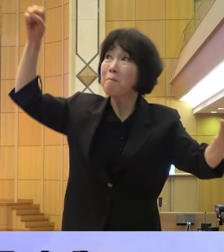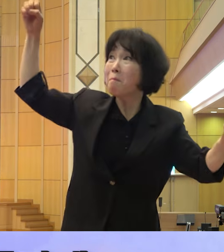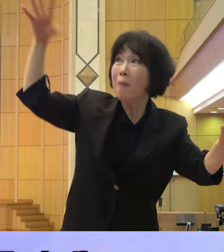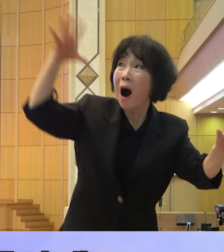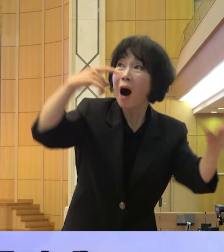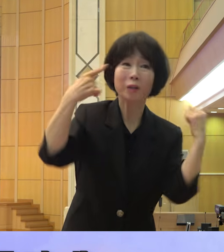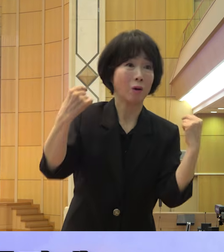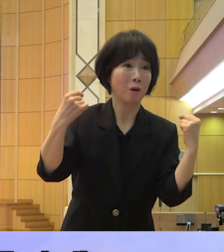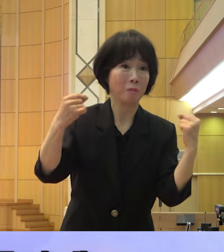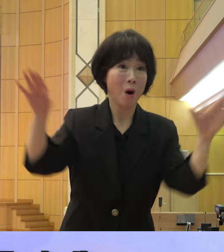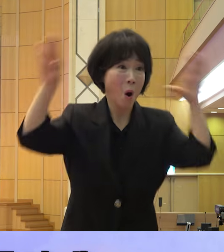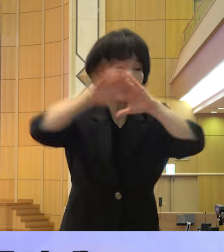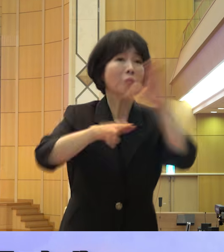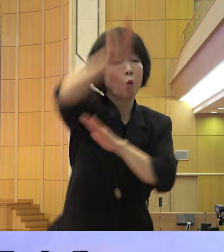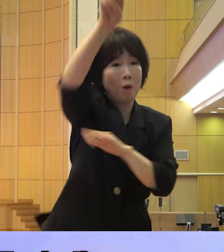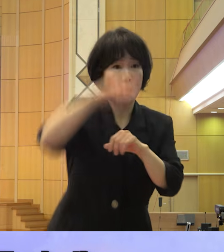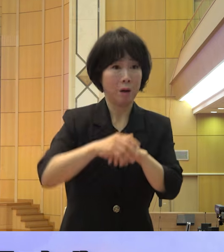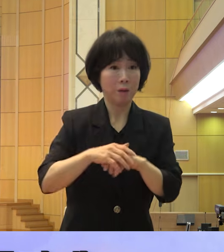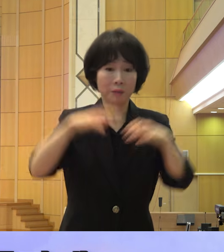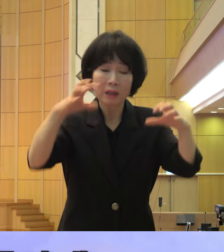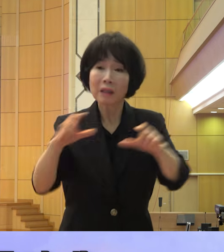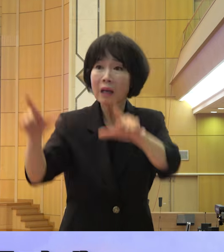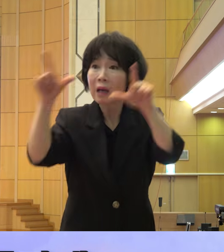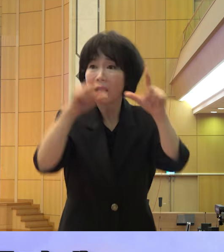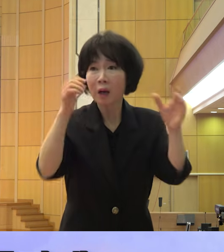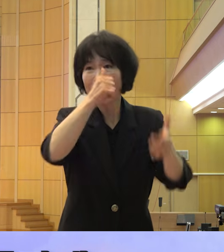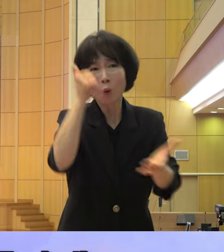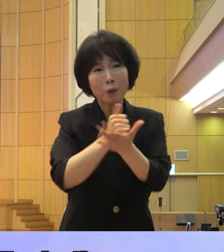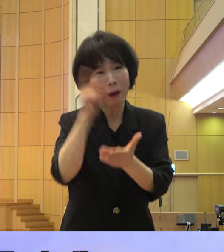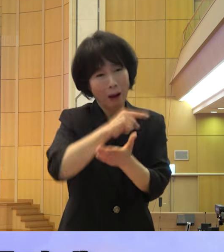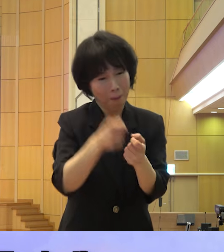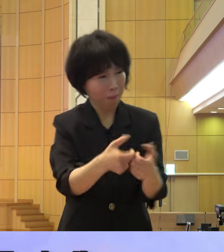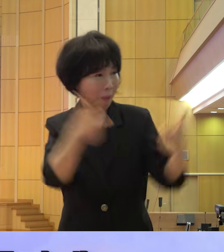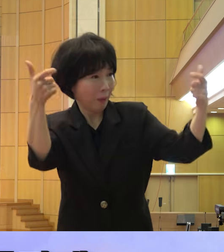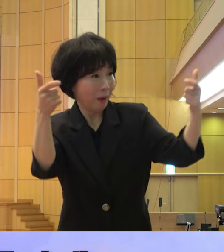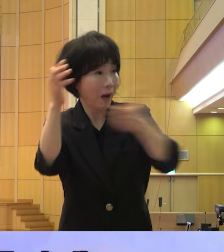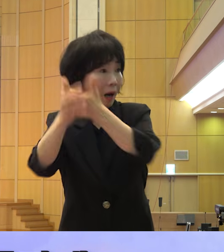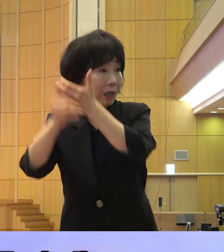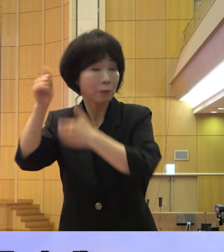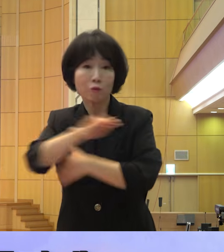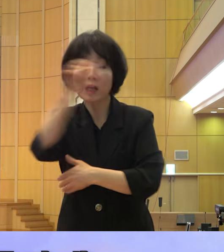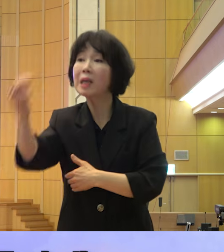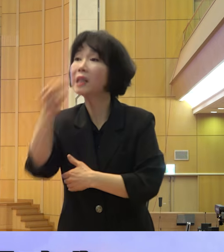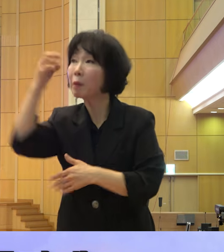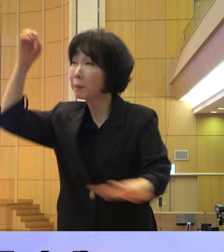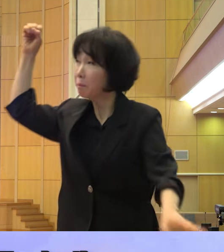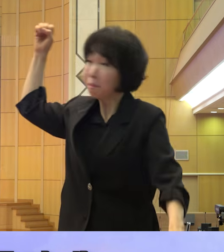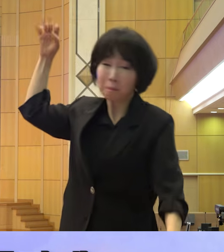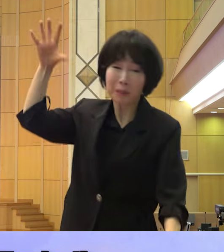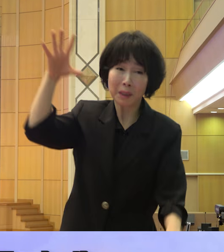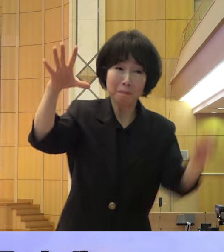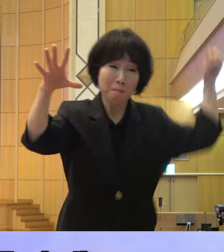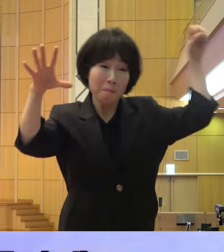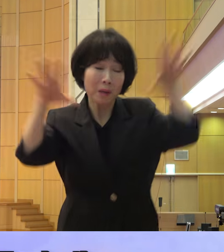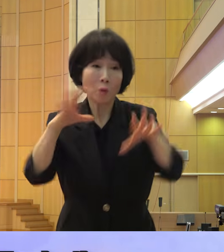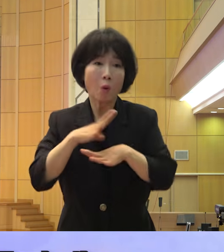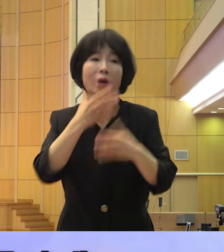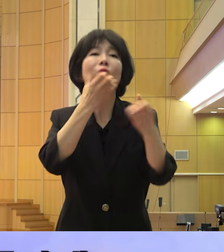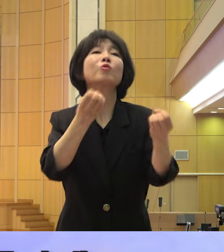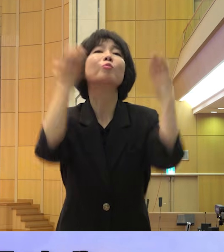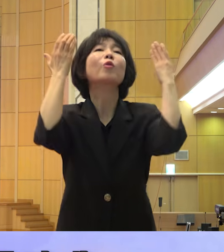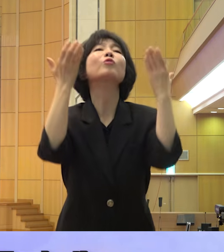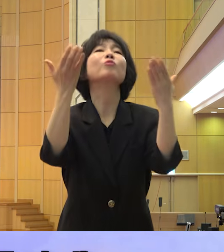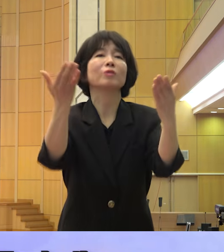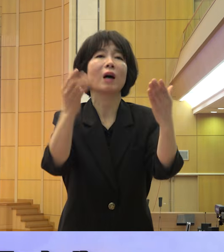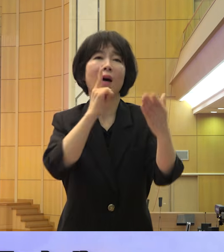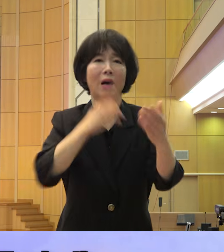것처럼, 어두운 이 죄악 세상에 산다 하더라도 하나님이 나에게 빛이시니 이렇게 놀라운 축복이